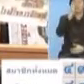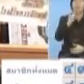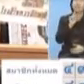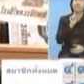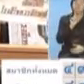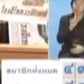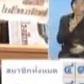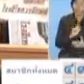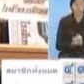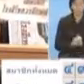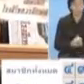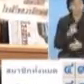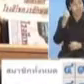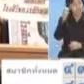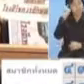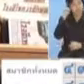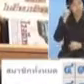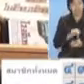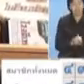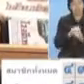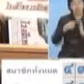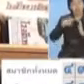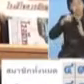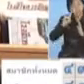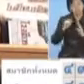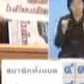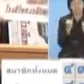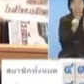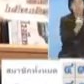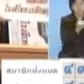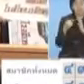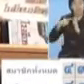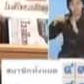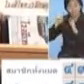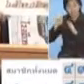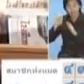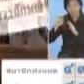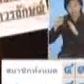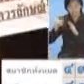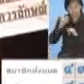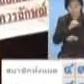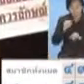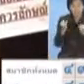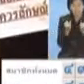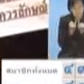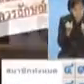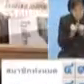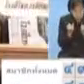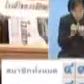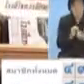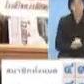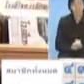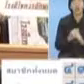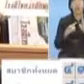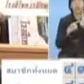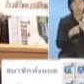าเป็นไปได้ไหมว่าเสี่ยเปี๊ยกน่าจะเป็นคนใกล้ชิดกับเสี่ยเปียงถ้าเสี่ยเปี๊ยกเป็นคนใกล้ชิดกับเสี่ยเปียง ถ้าท่านจะยกตั